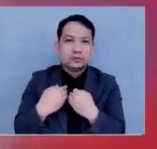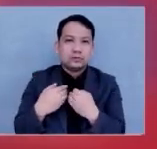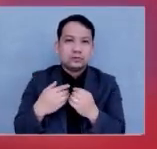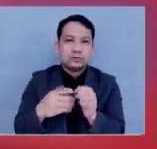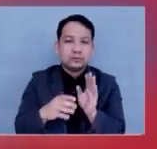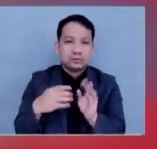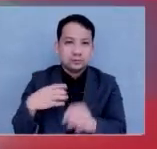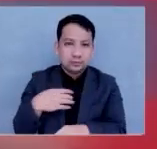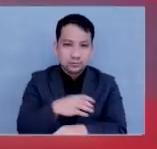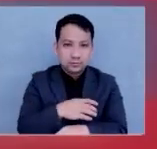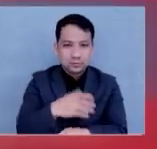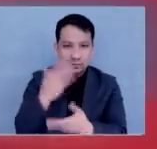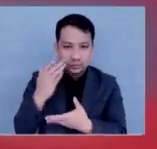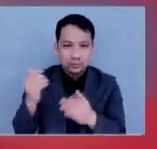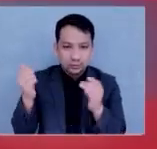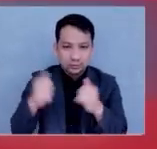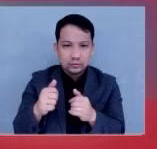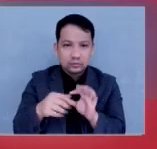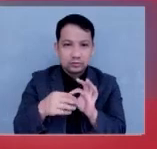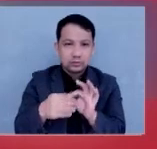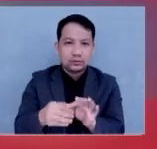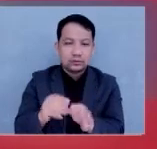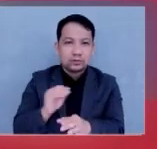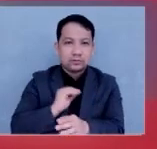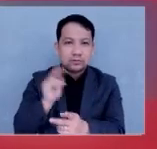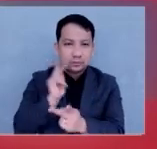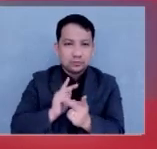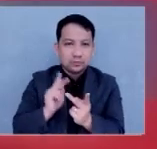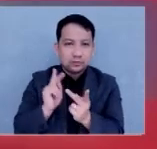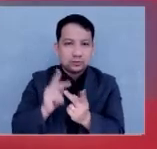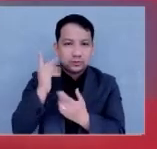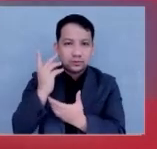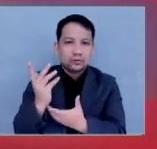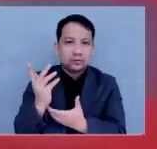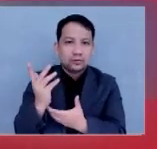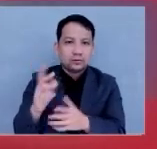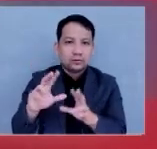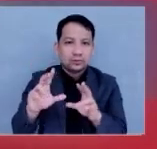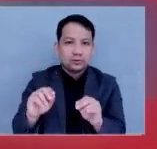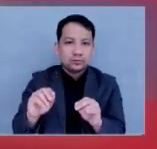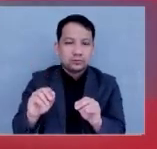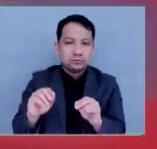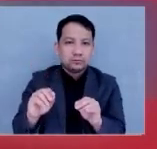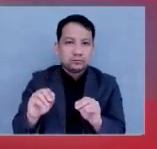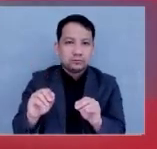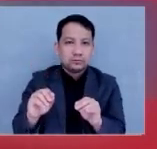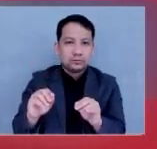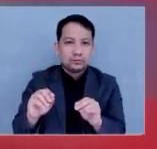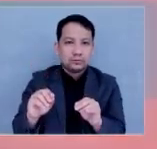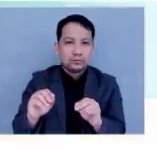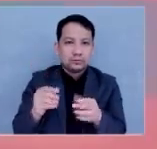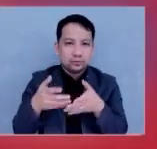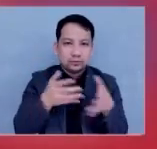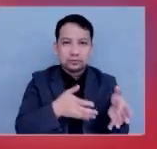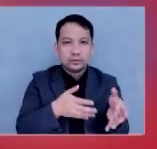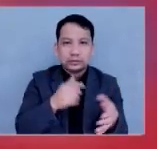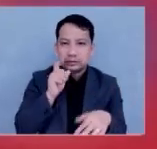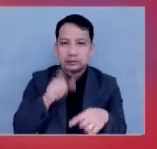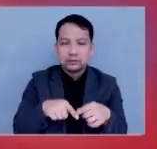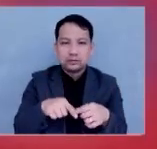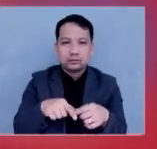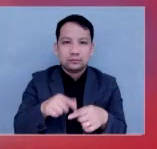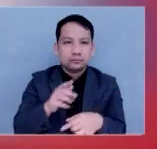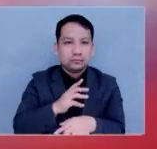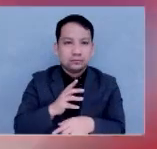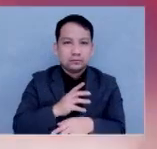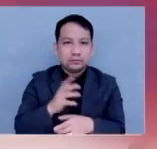that they will not be disenfranchised. Our own purpose here is there should be nobody that will be disenfranchised in our country. That's fine,